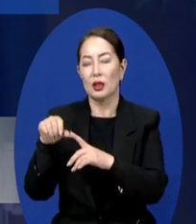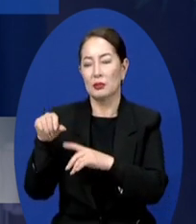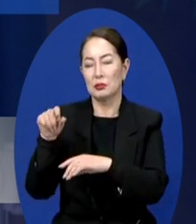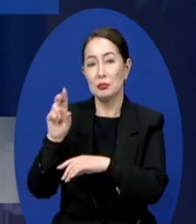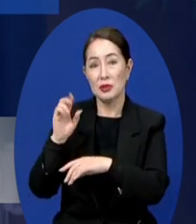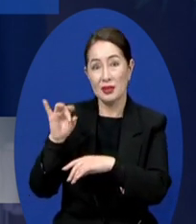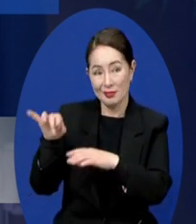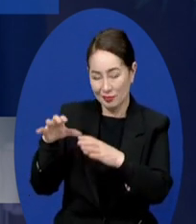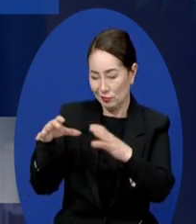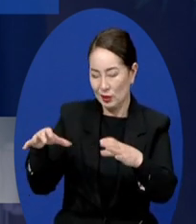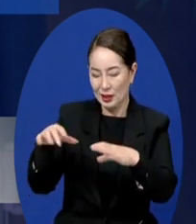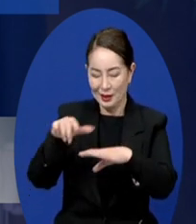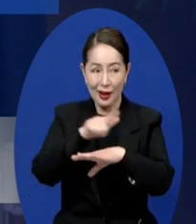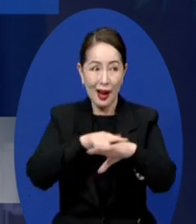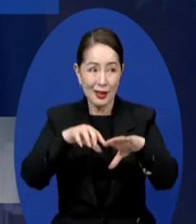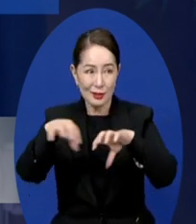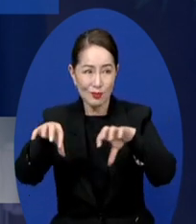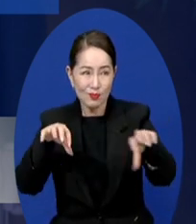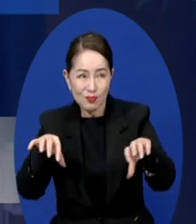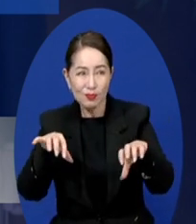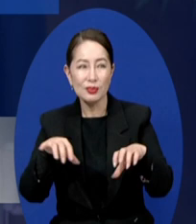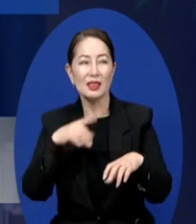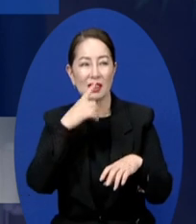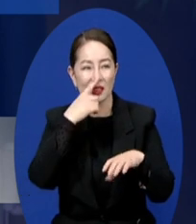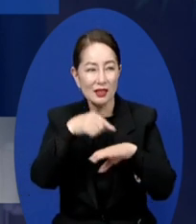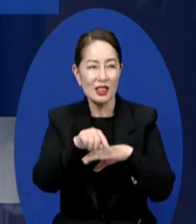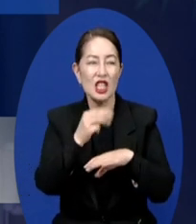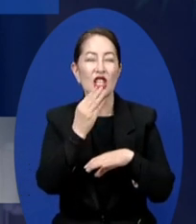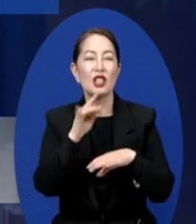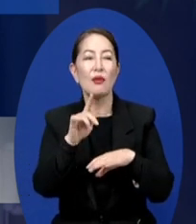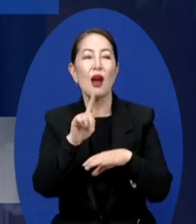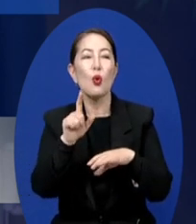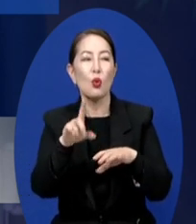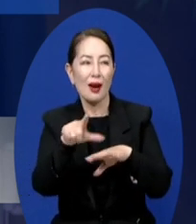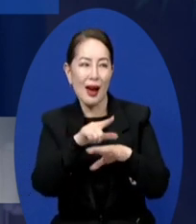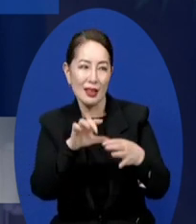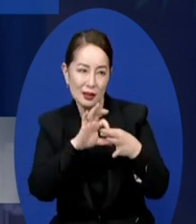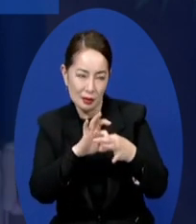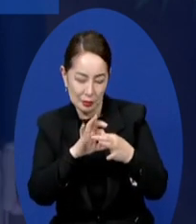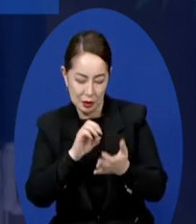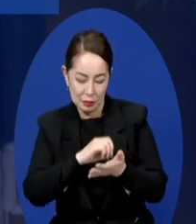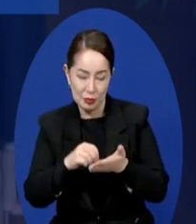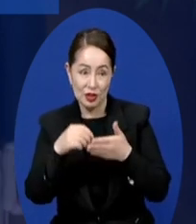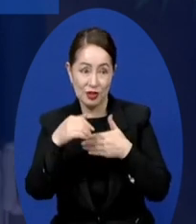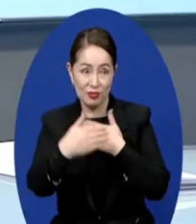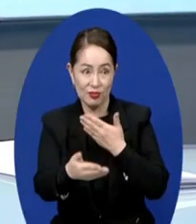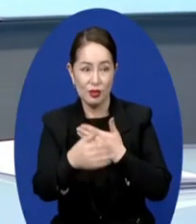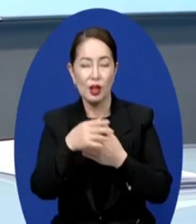хилийн шугам дайран өнгөрөх цэгийг эцсэн тохирцох тухай Монголын талын ноот бичгийг гардуулсан.